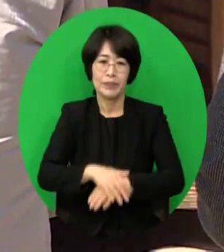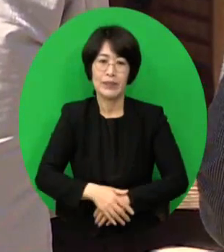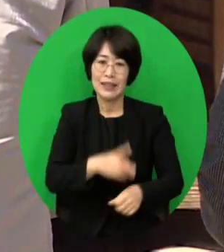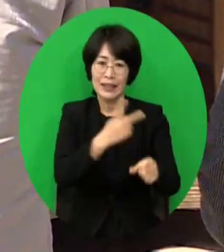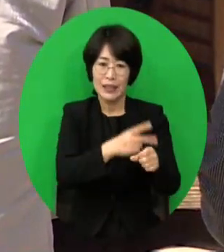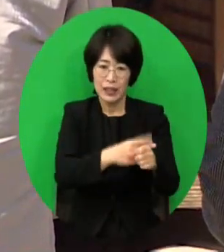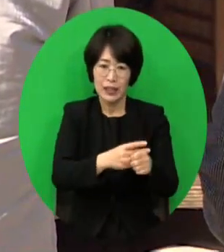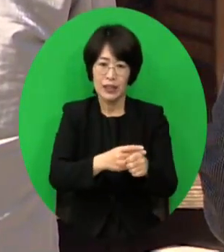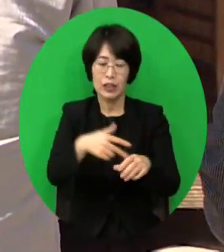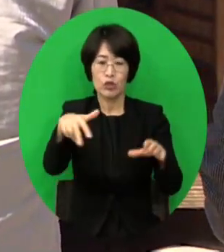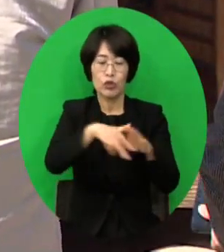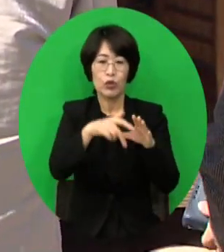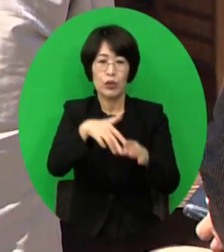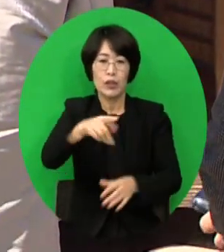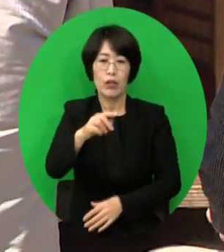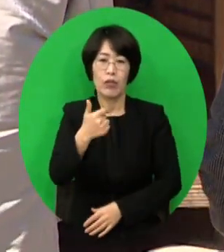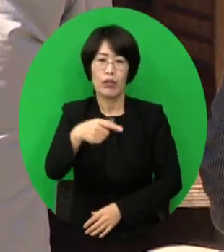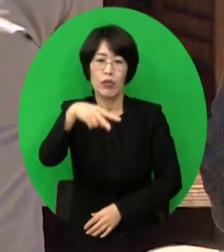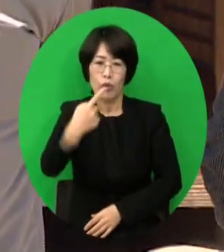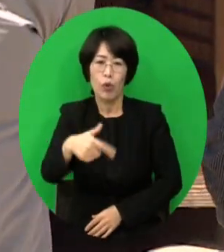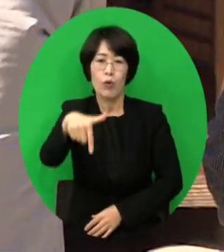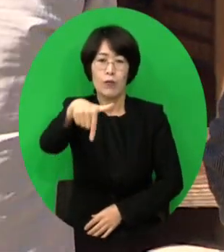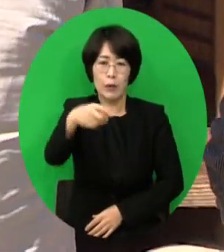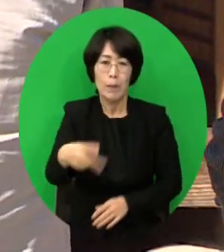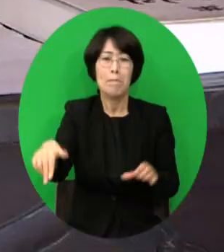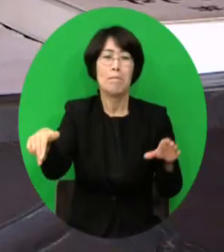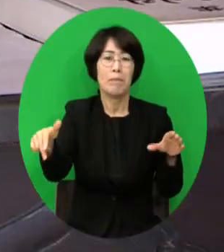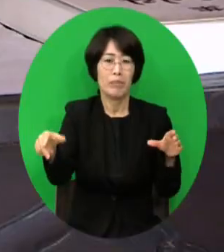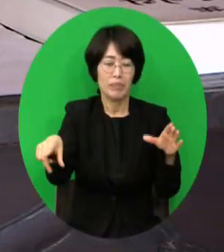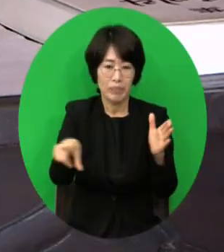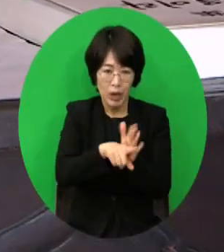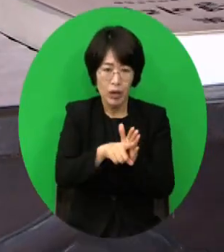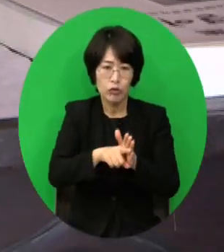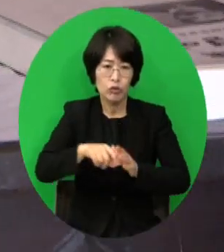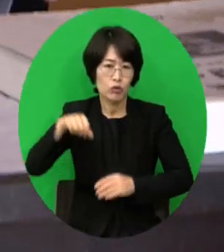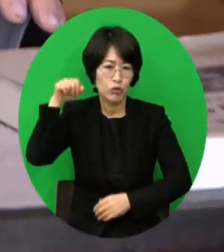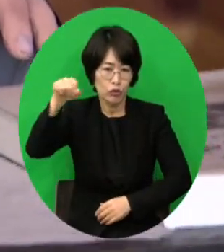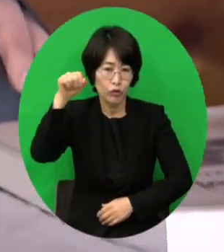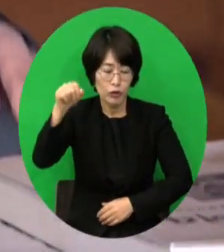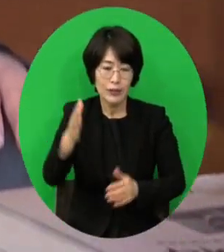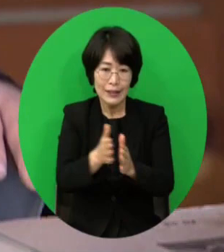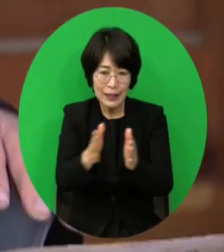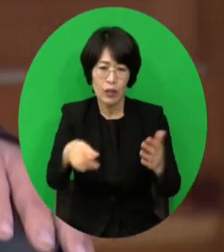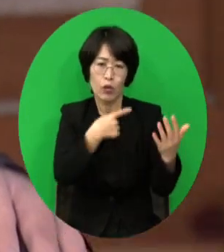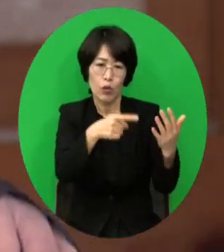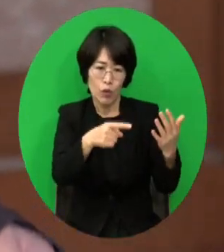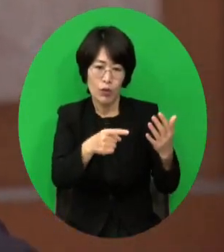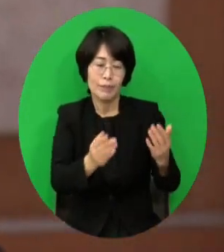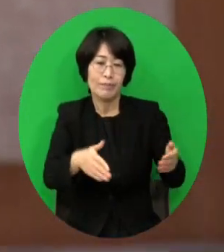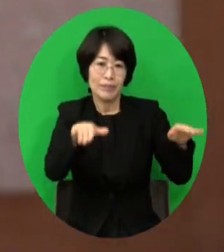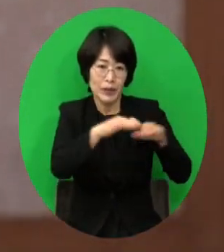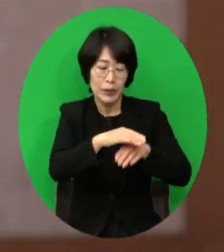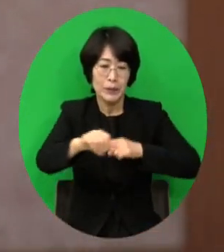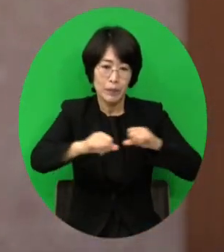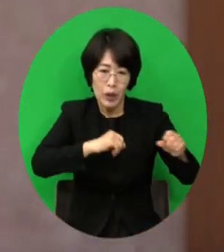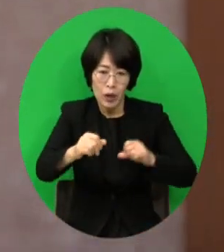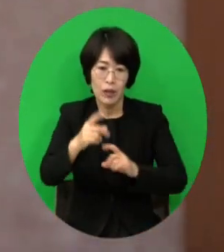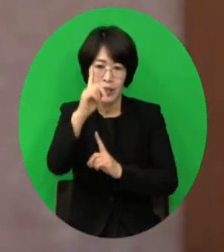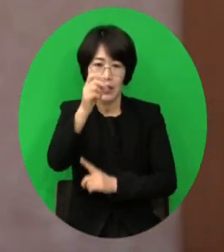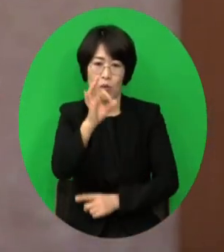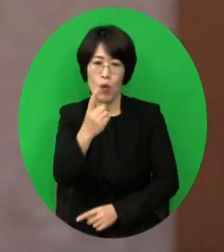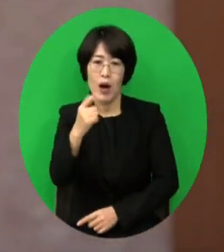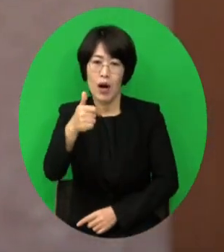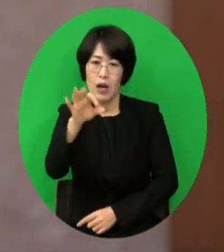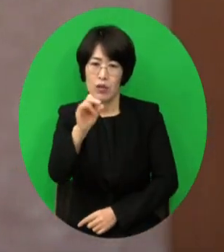선생은 천도교도로 활동하면서 독립운동을 시작했고 교육운동에도 관여하면서 이재명 의사의 이완용 암살